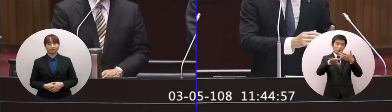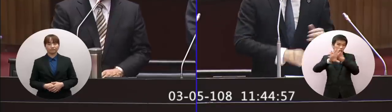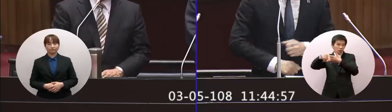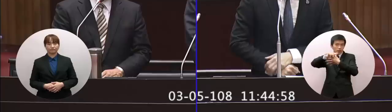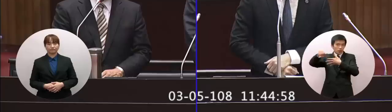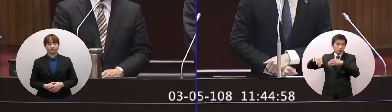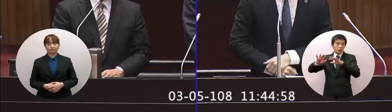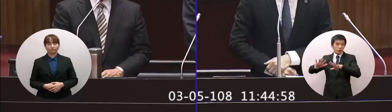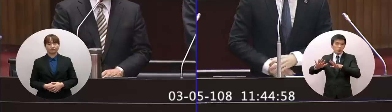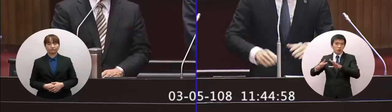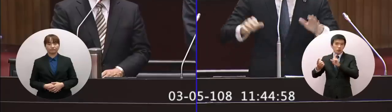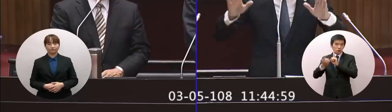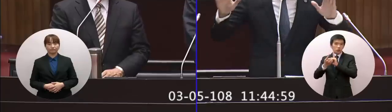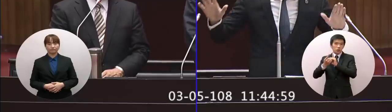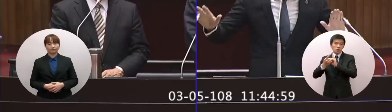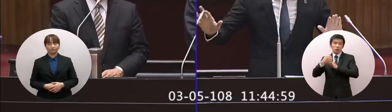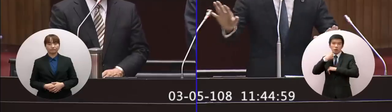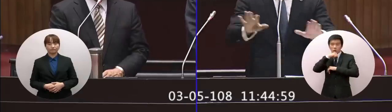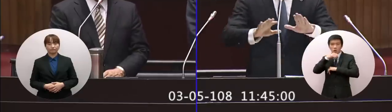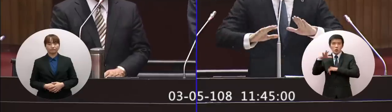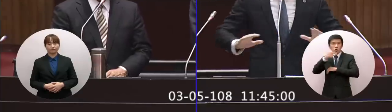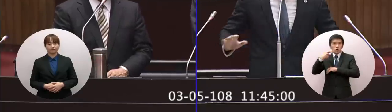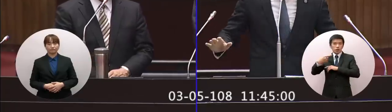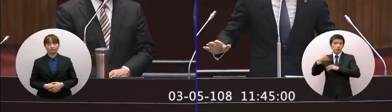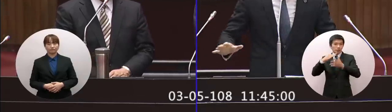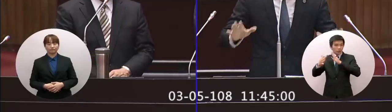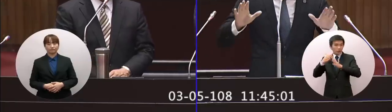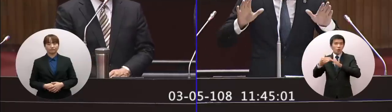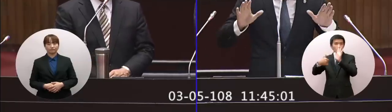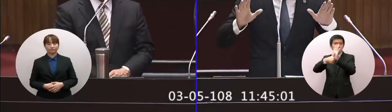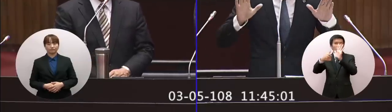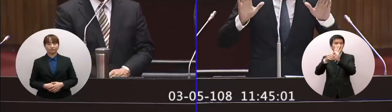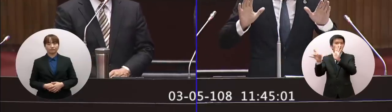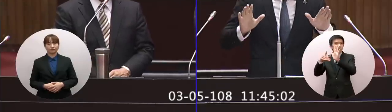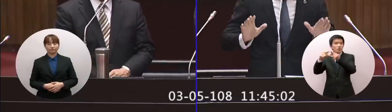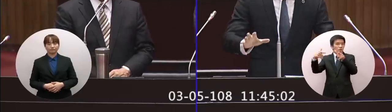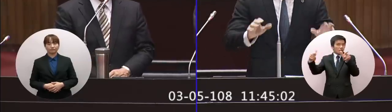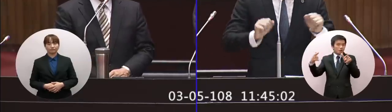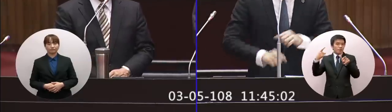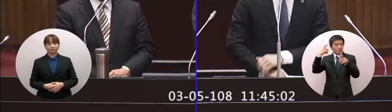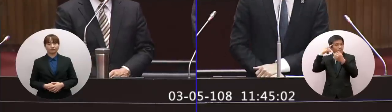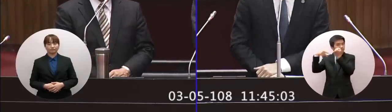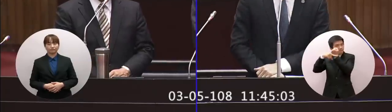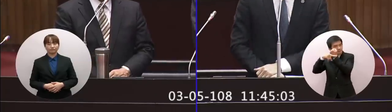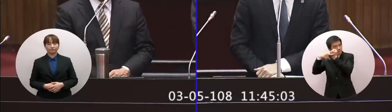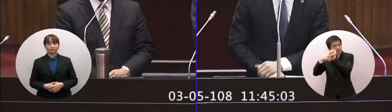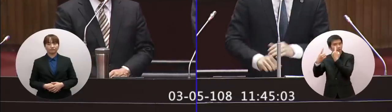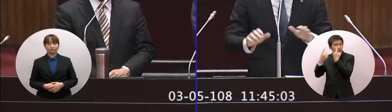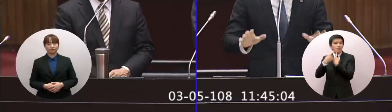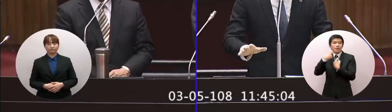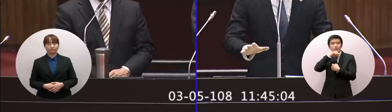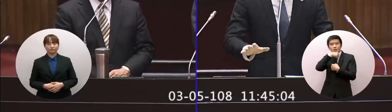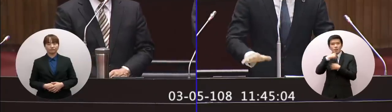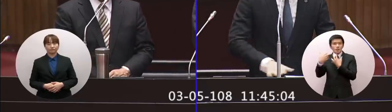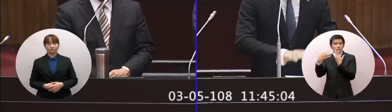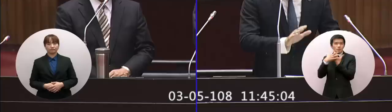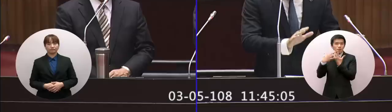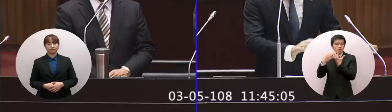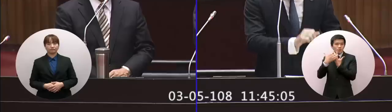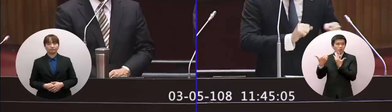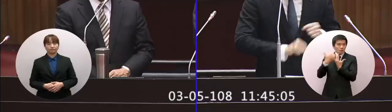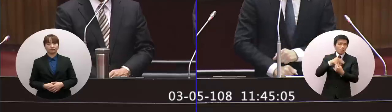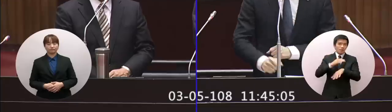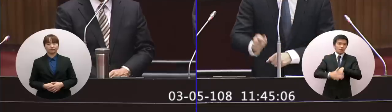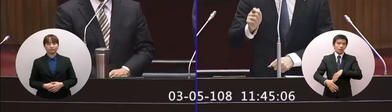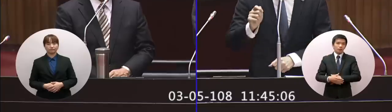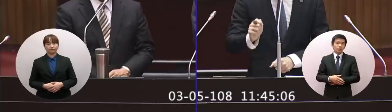马统战的这个势力已经用各种的这个名义想办法要渗透来去台湾。来咱台湾，所以讲我